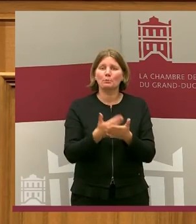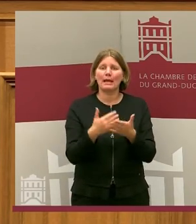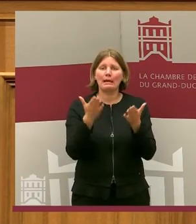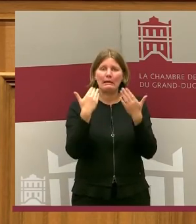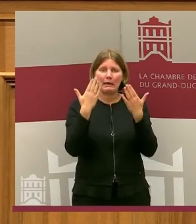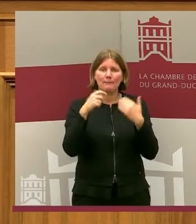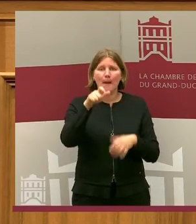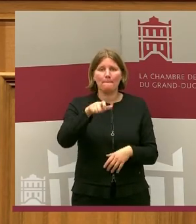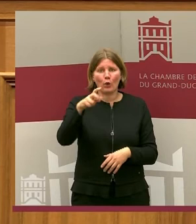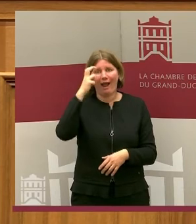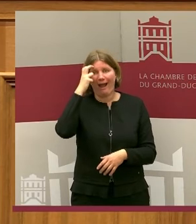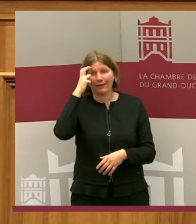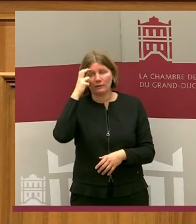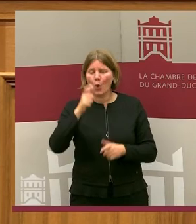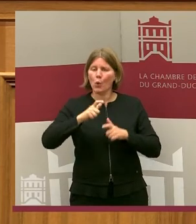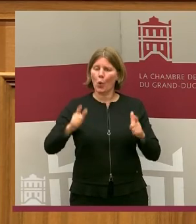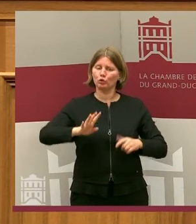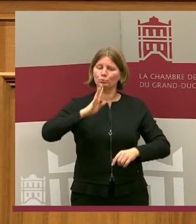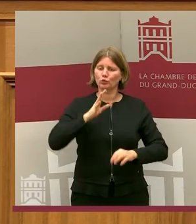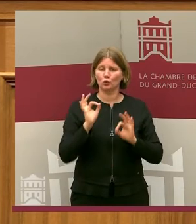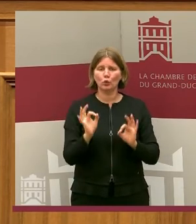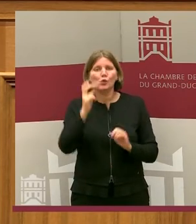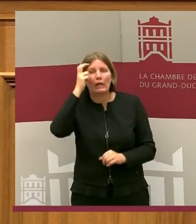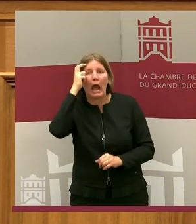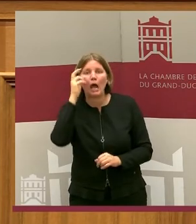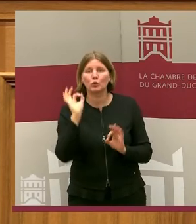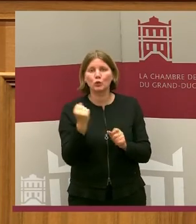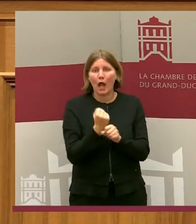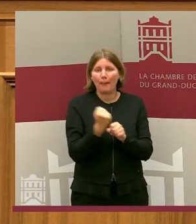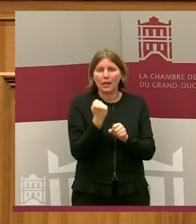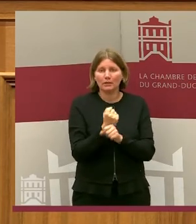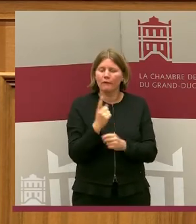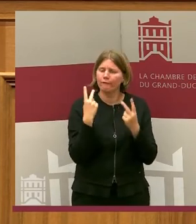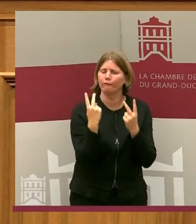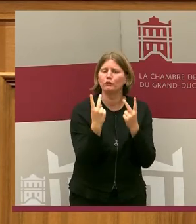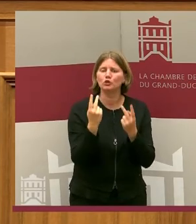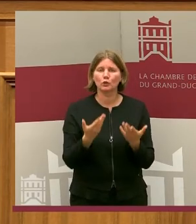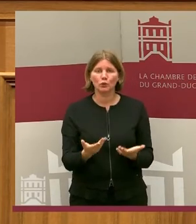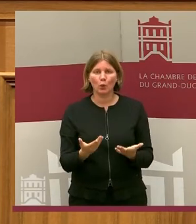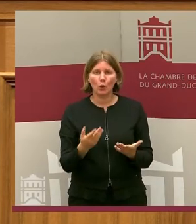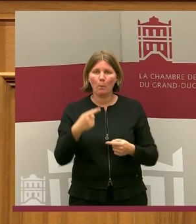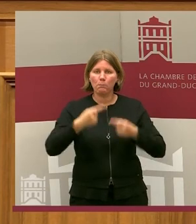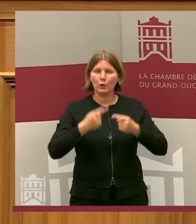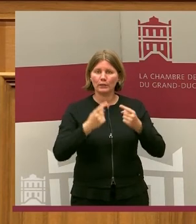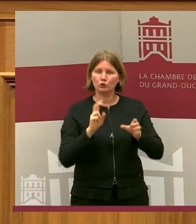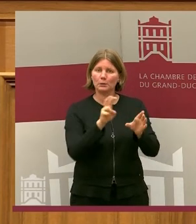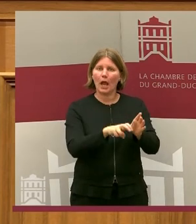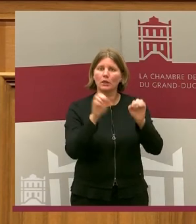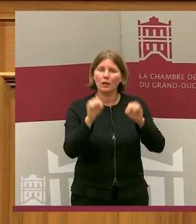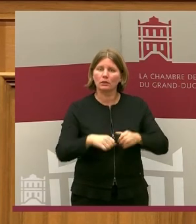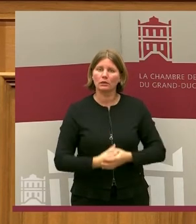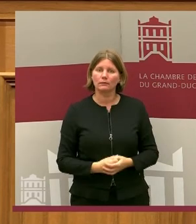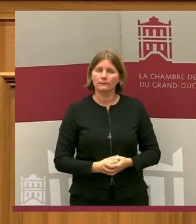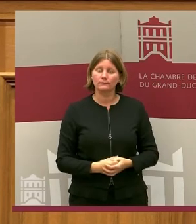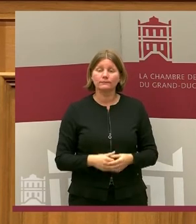Klimabürgerrat. Sie schwätzen groß davon, wie gut der Rot ist, wie gut er es geschafft hat, aber wie wichtig ist es, dass Leute sich politisch beteiligen können.